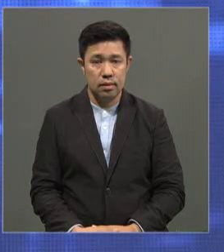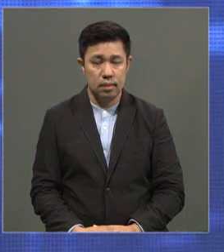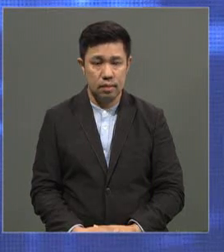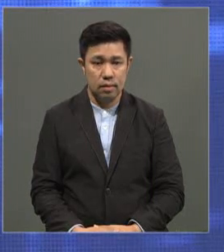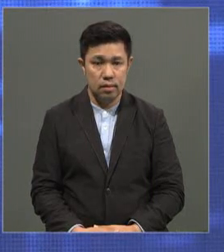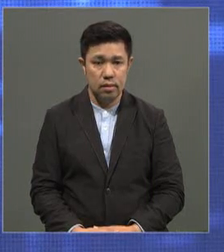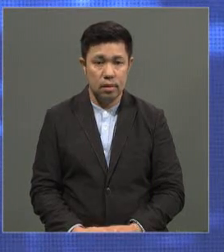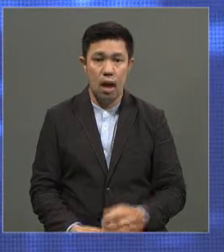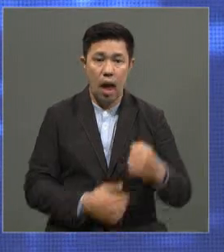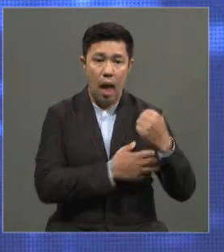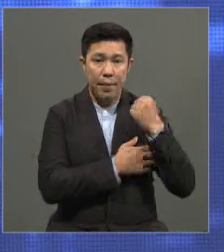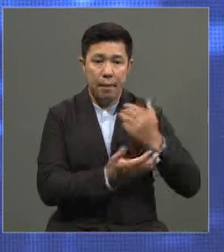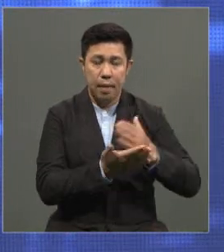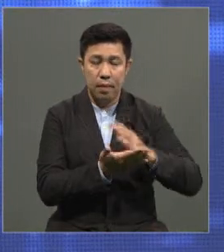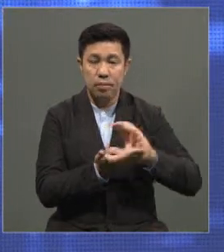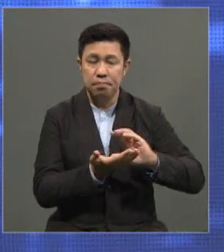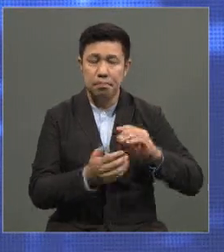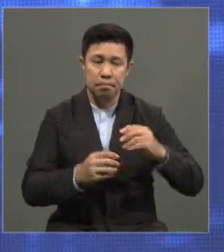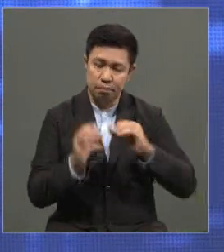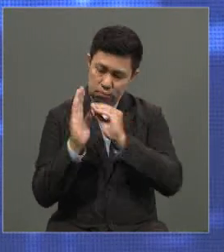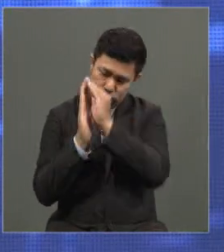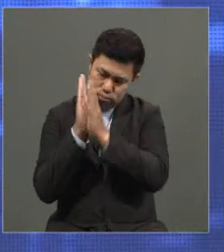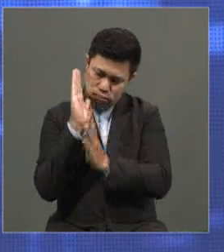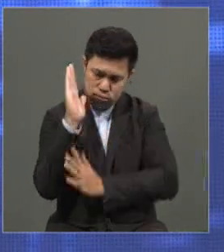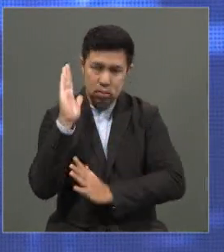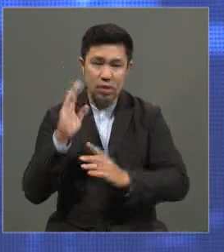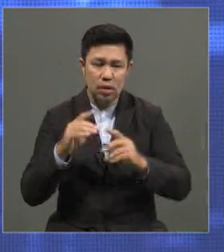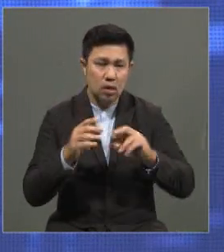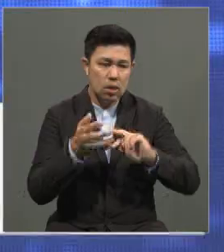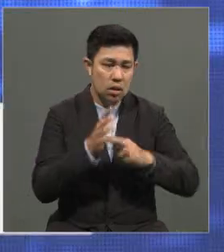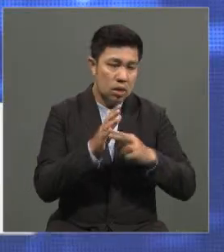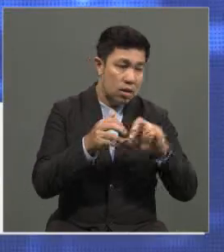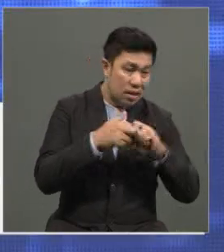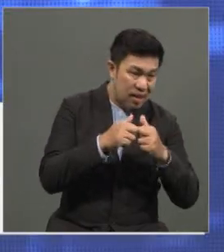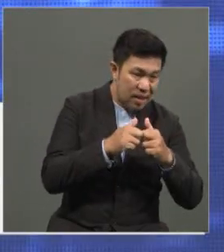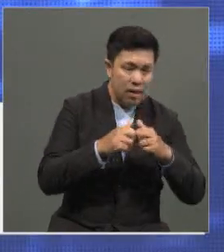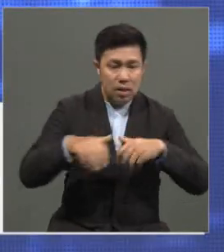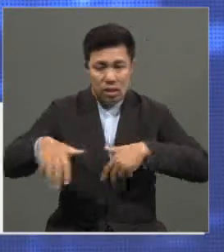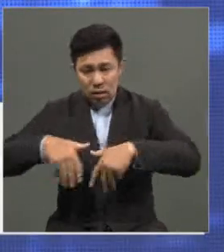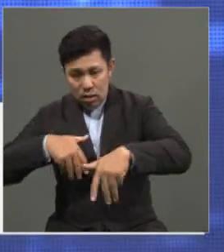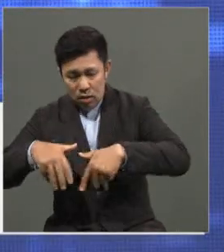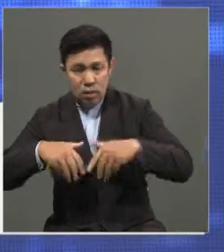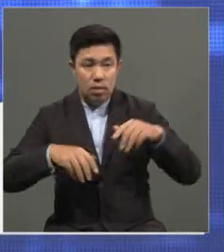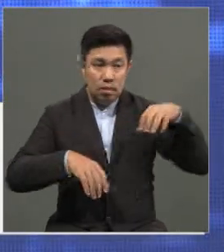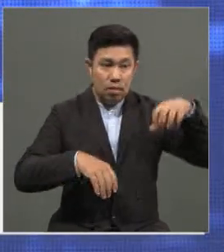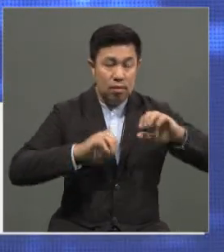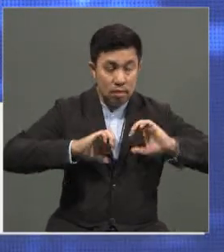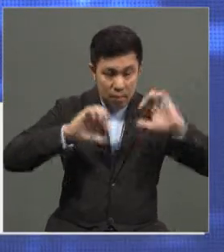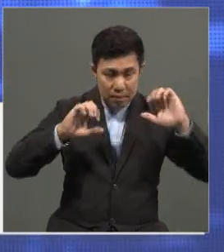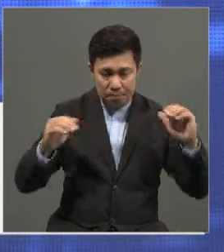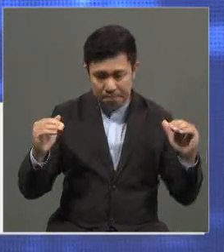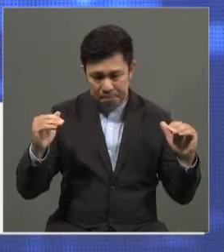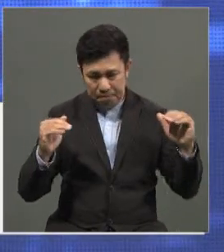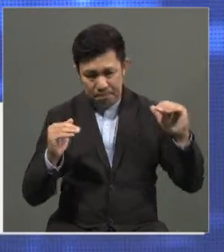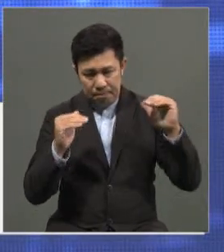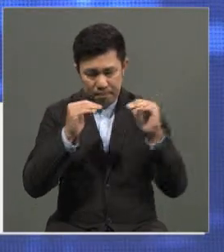มีการกระจายอำนาจสู่ท้องถิ่นมากยิ่งขึ้นนั่นก็คือการลดช่องว่างระหว่างประชาชนกับหน่วยราชการด้วยอันนี้เป็นสิ่งส